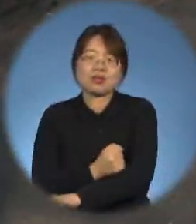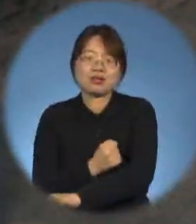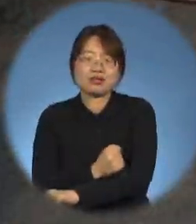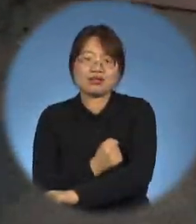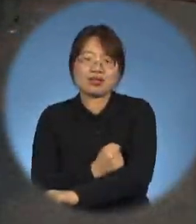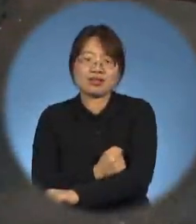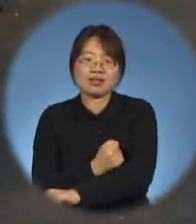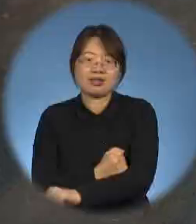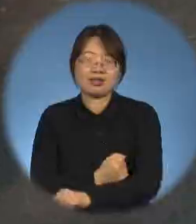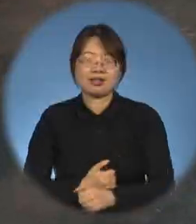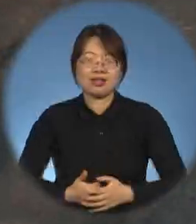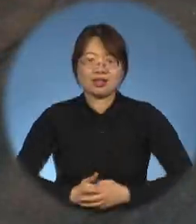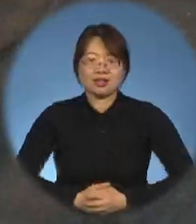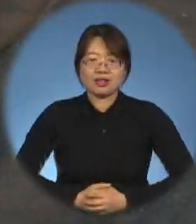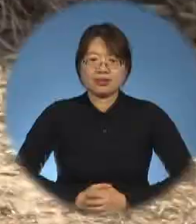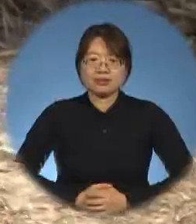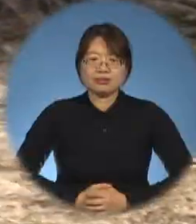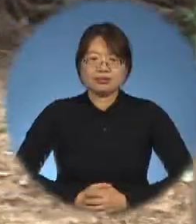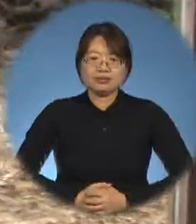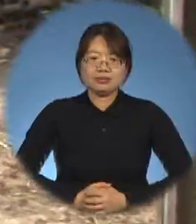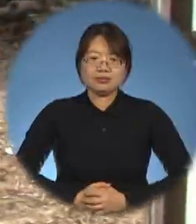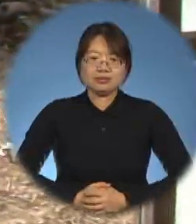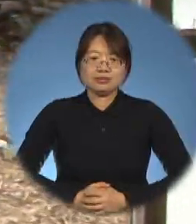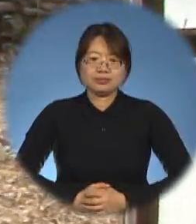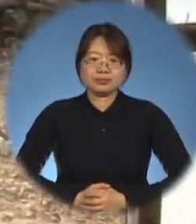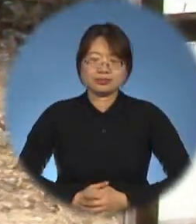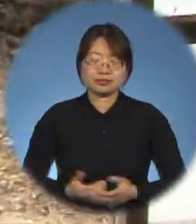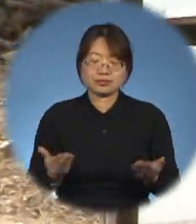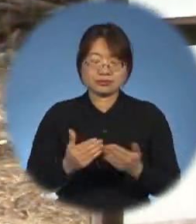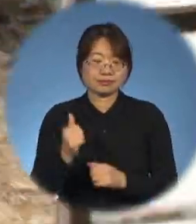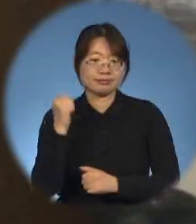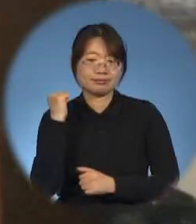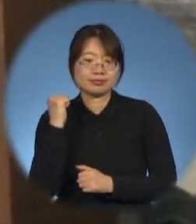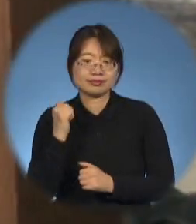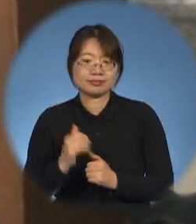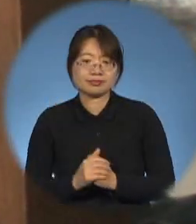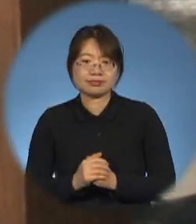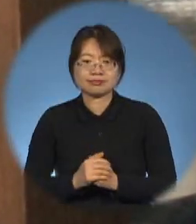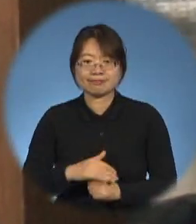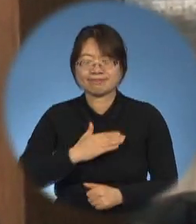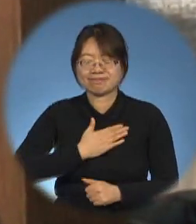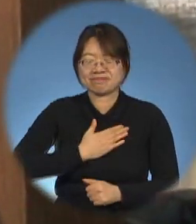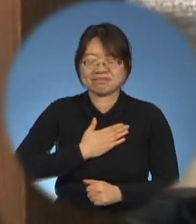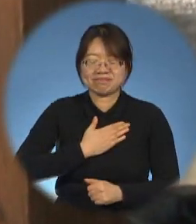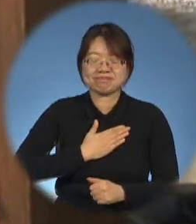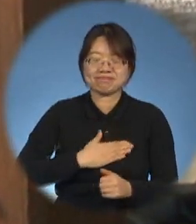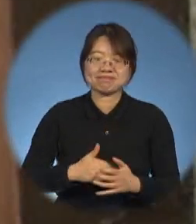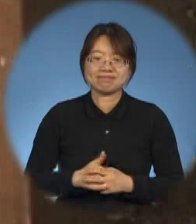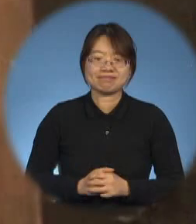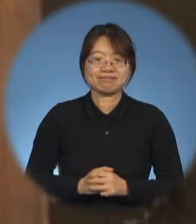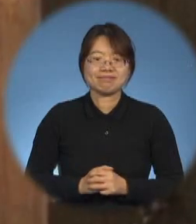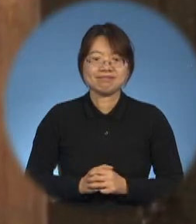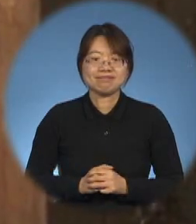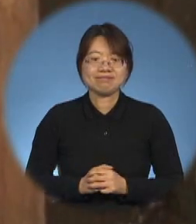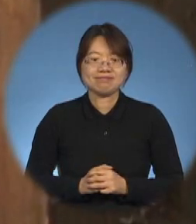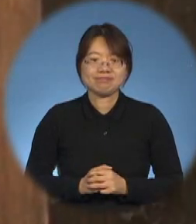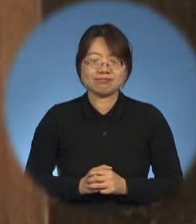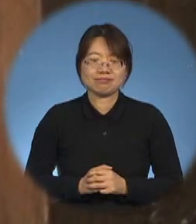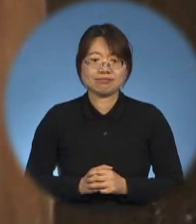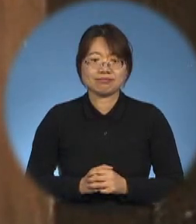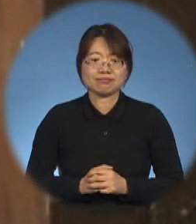으 알았어 어 갑시다 이르러 잡으러 왔어요 떨었어요